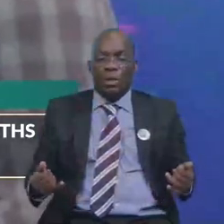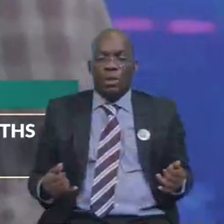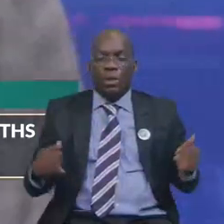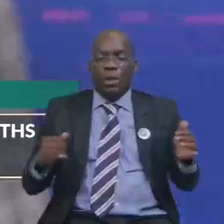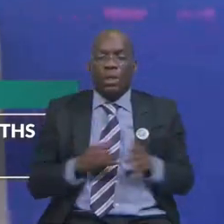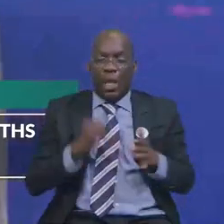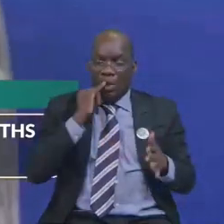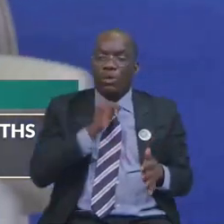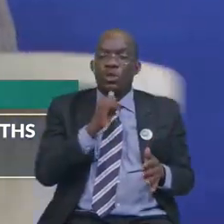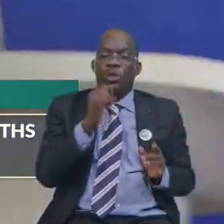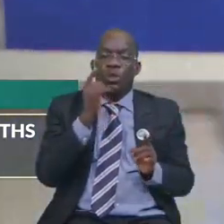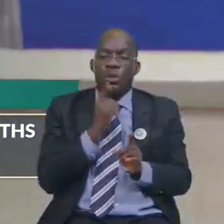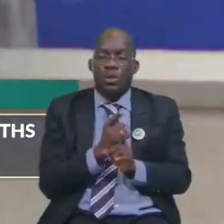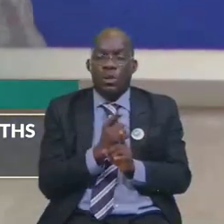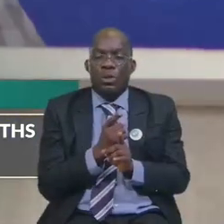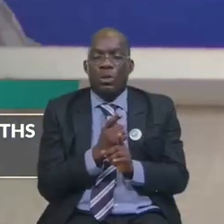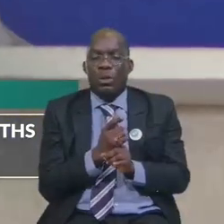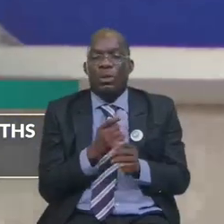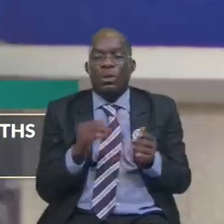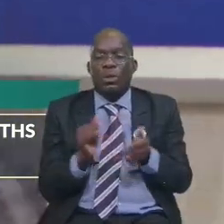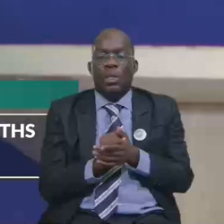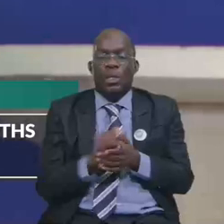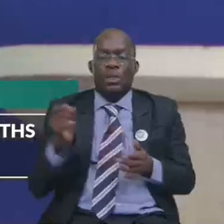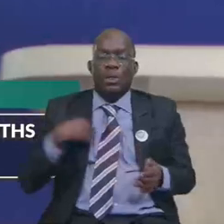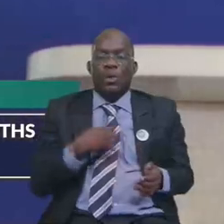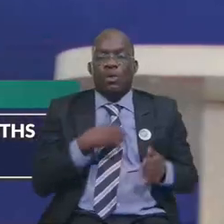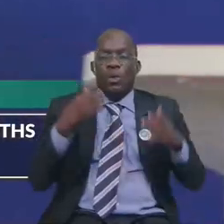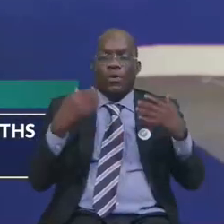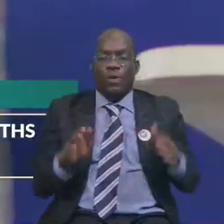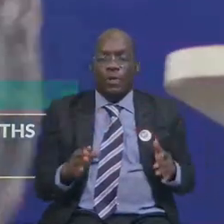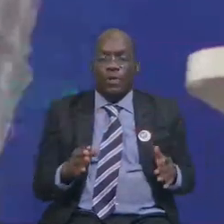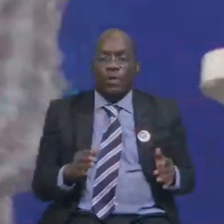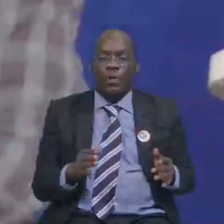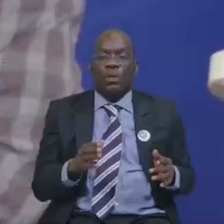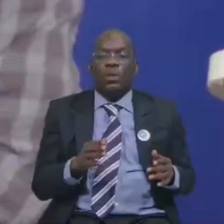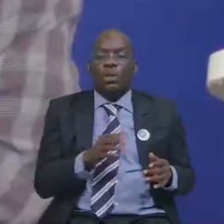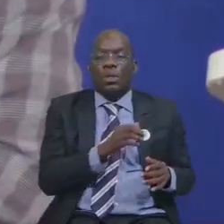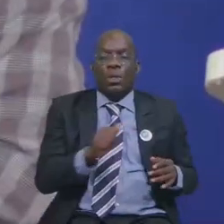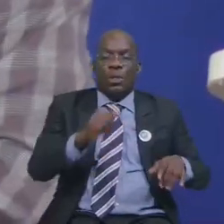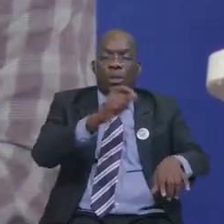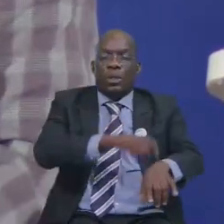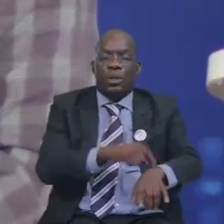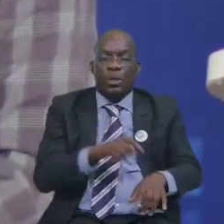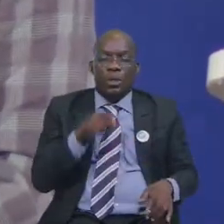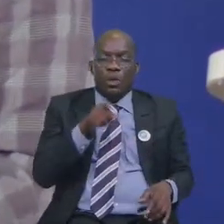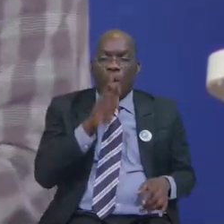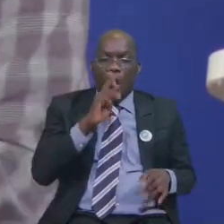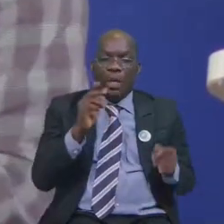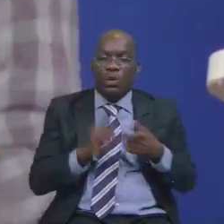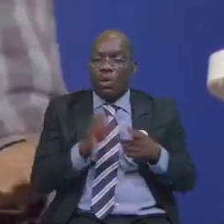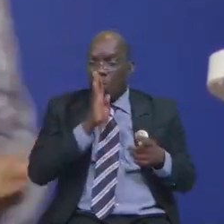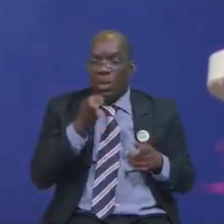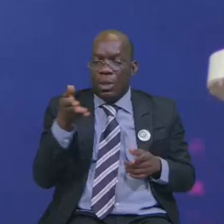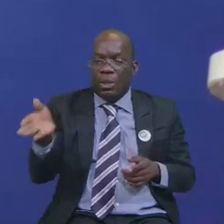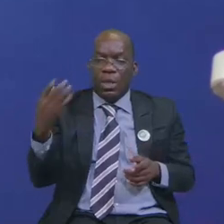que nous finissons dans la période plusieurs peuvent finissent nous sommes peut-être censés là pour trois